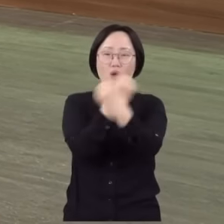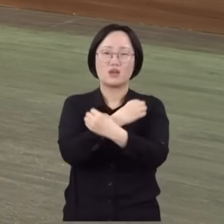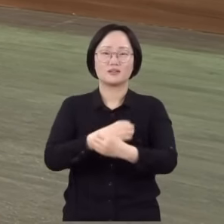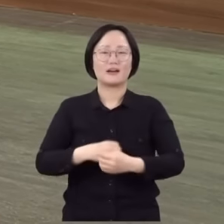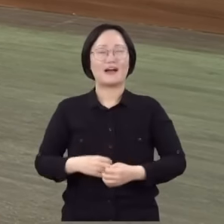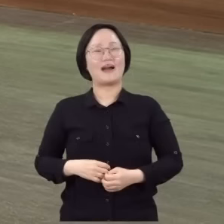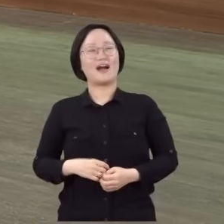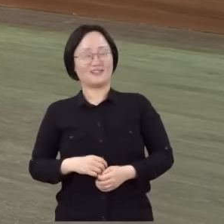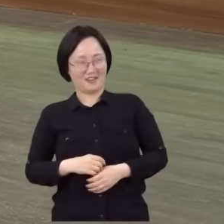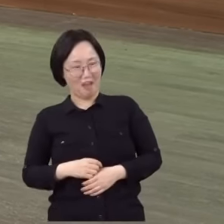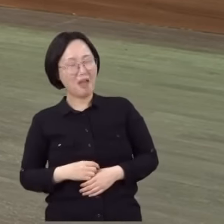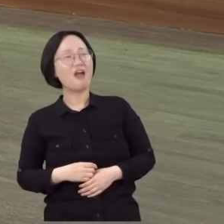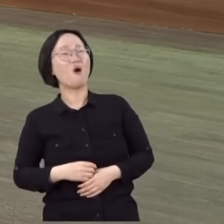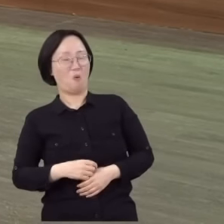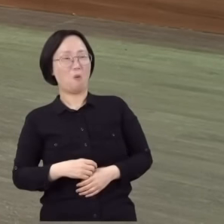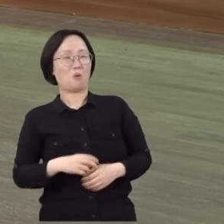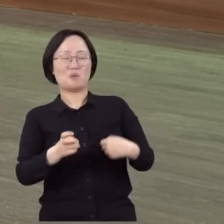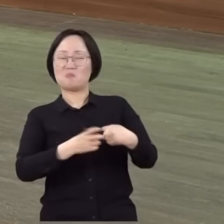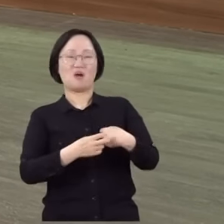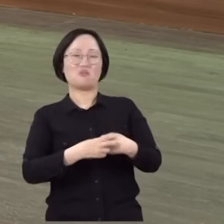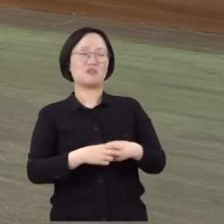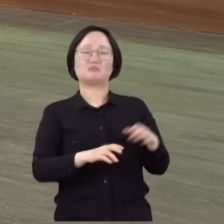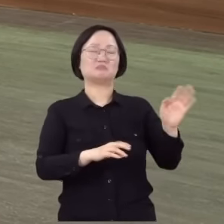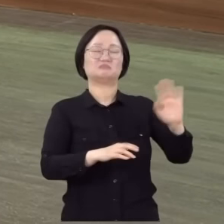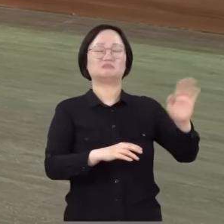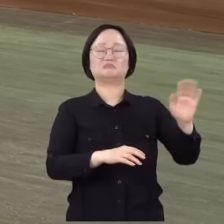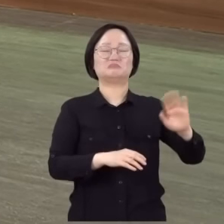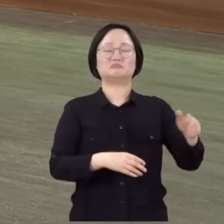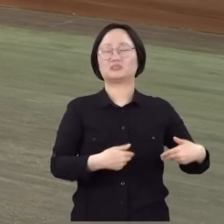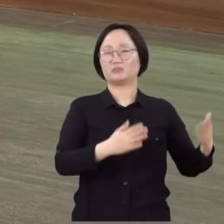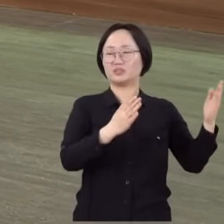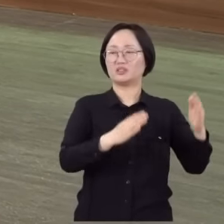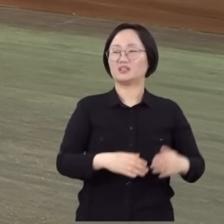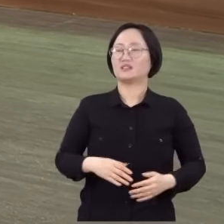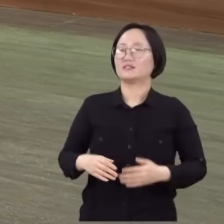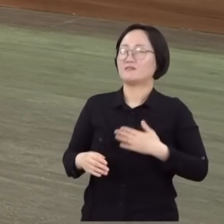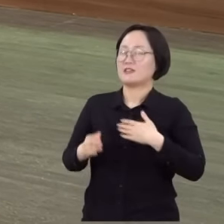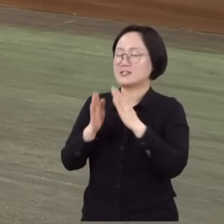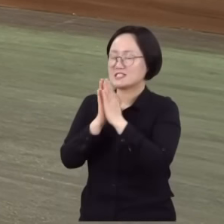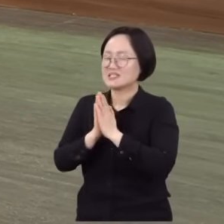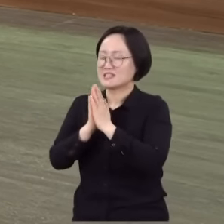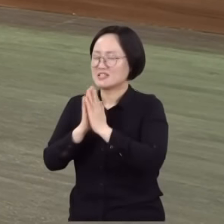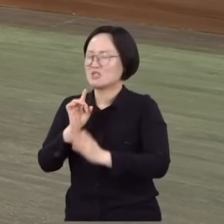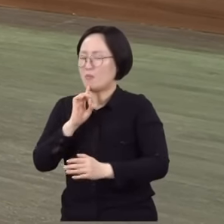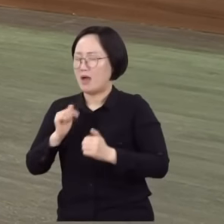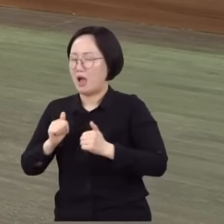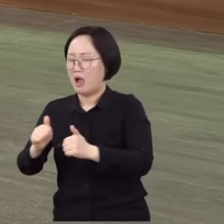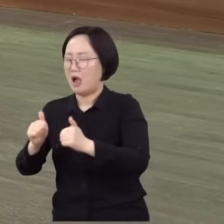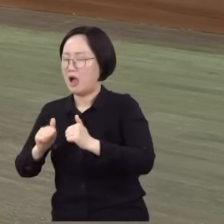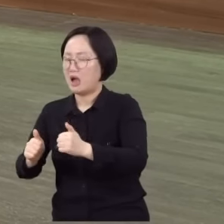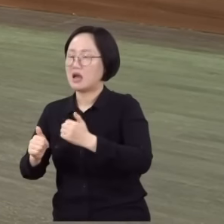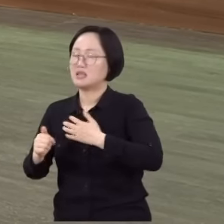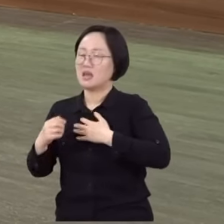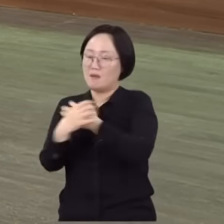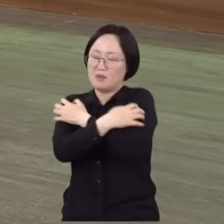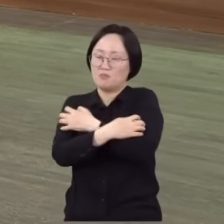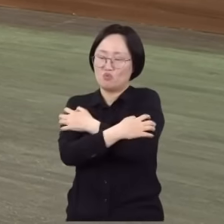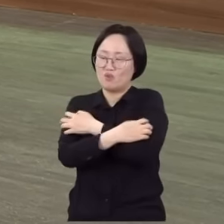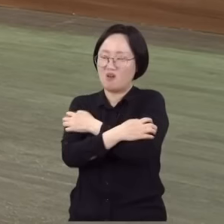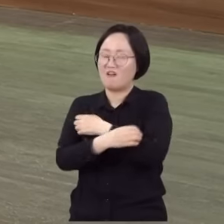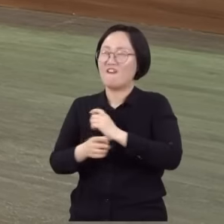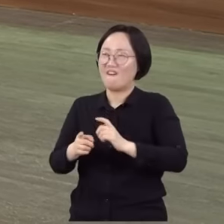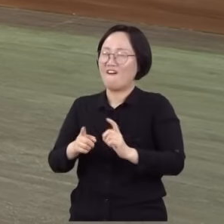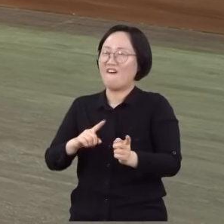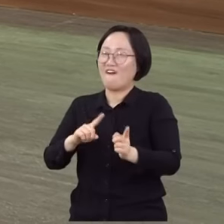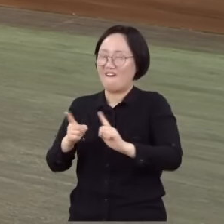그냥 기도 열심히 해 가지고 내 피부병 아토피 고쳐야겠다 하면 절대 안